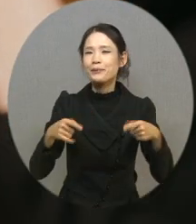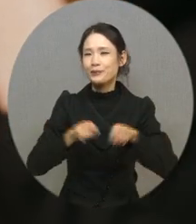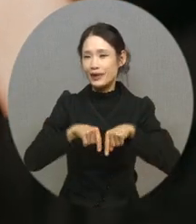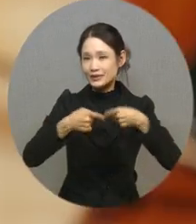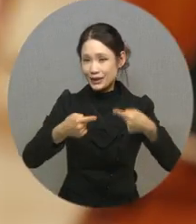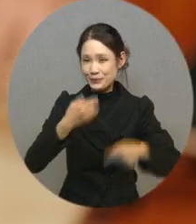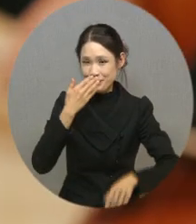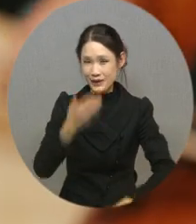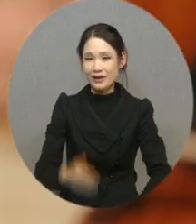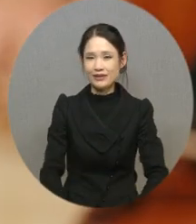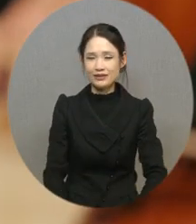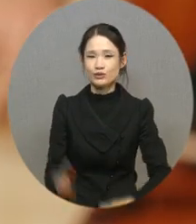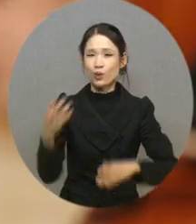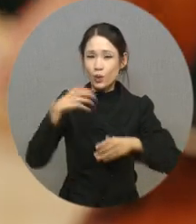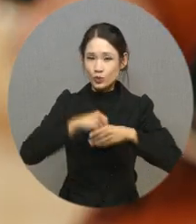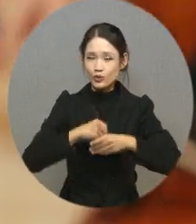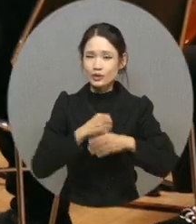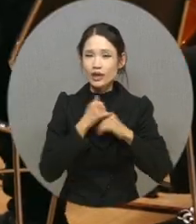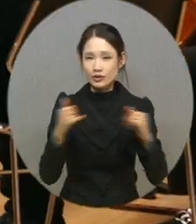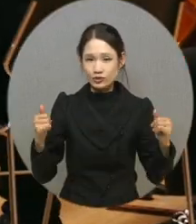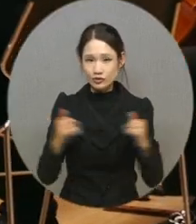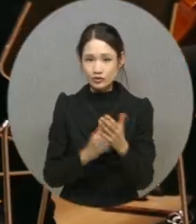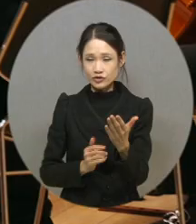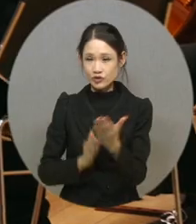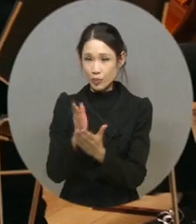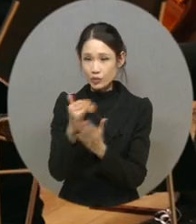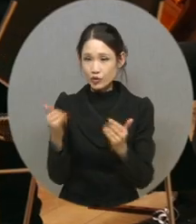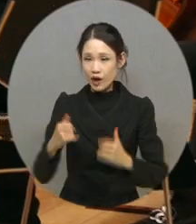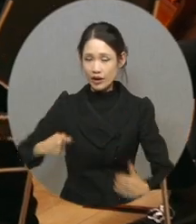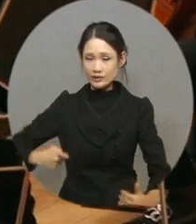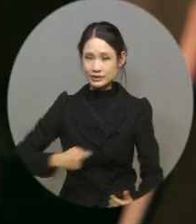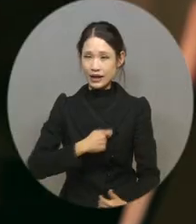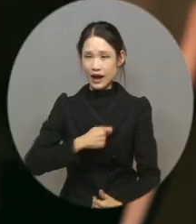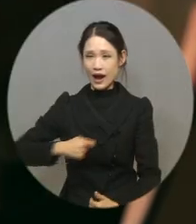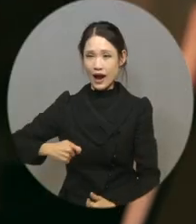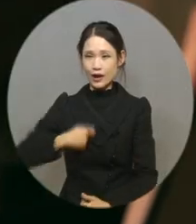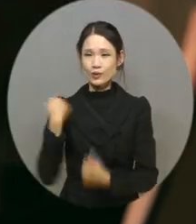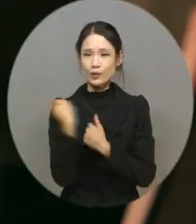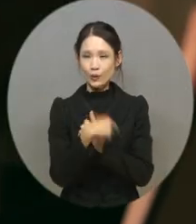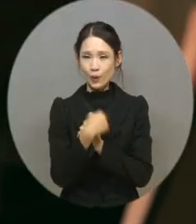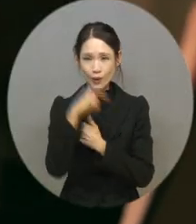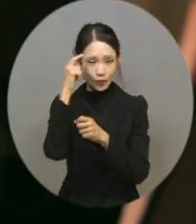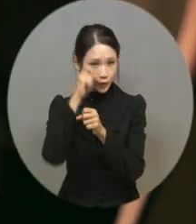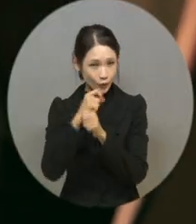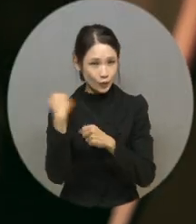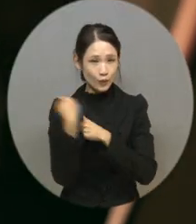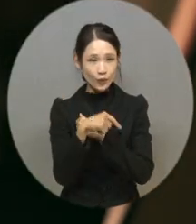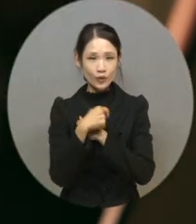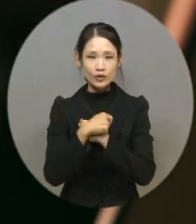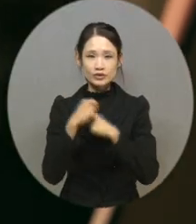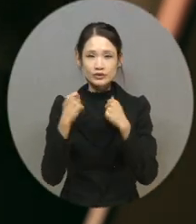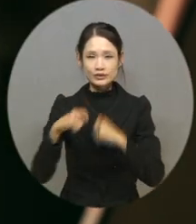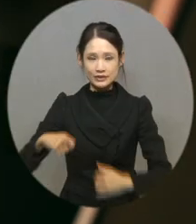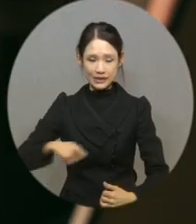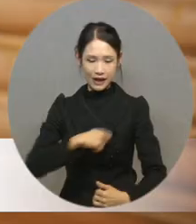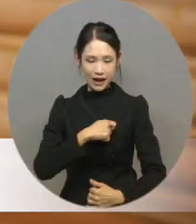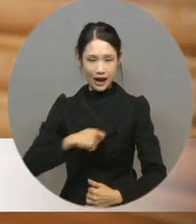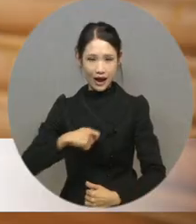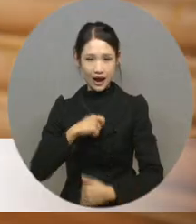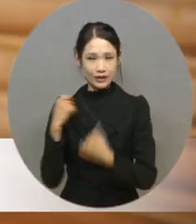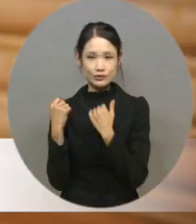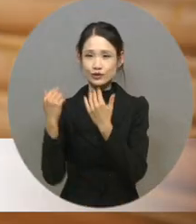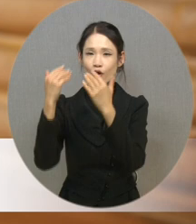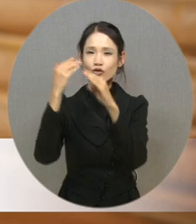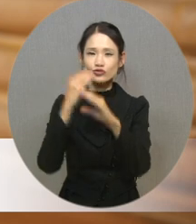있습니다 소속 단원들은 전문가의 첼로 교육과 연주 활동을 지원받으며 첼리스트로 성장하고 있습니다